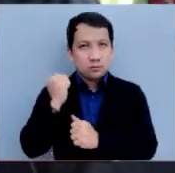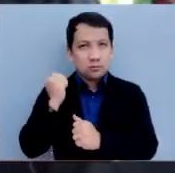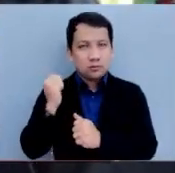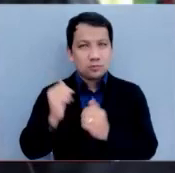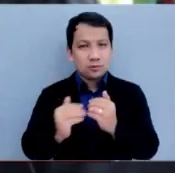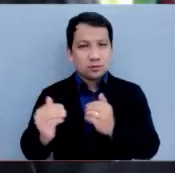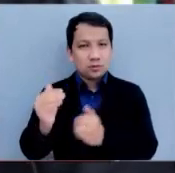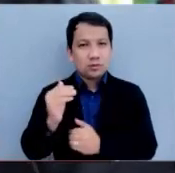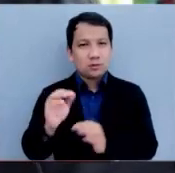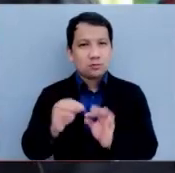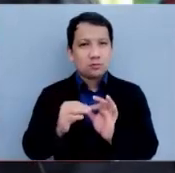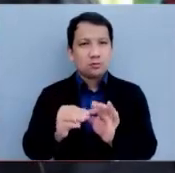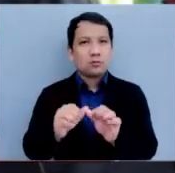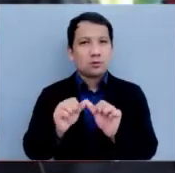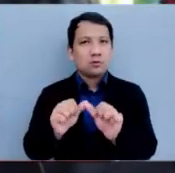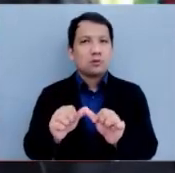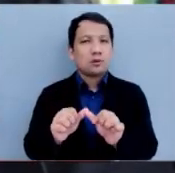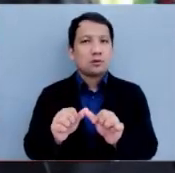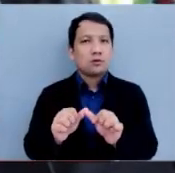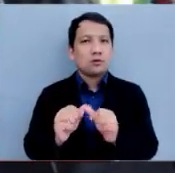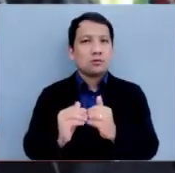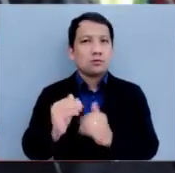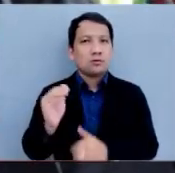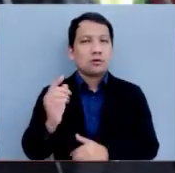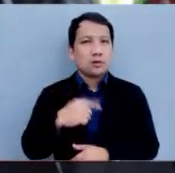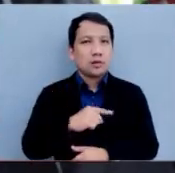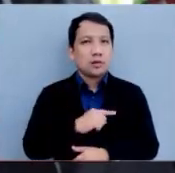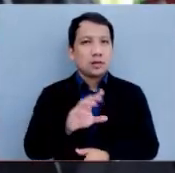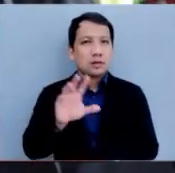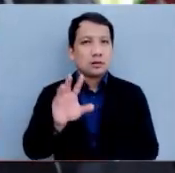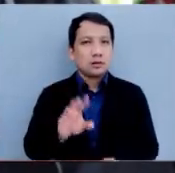this as a mode of